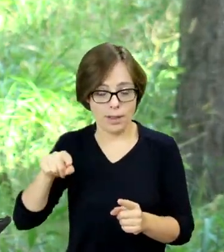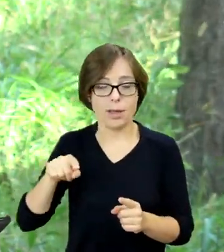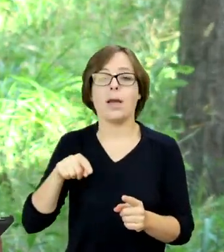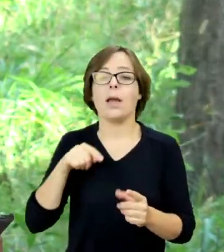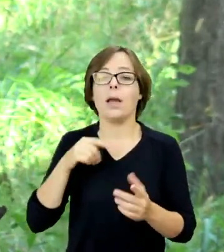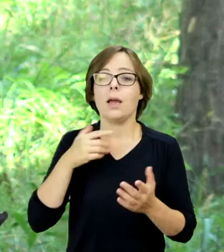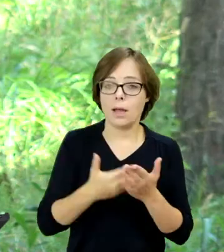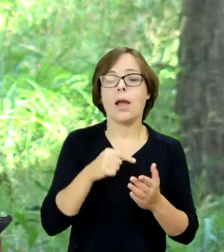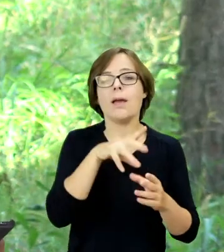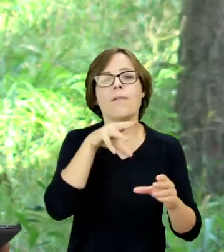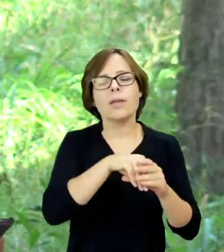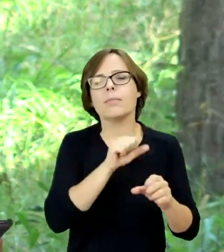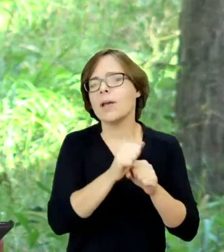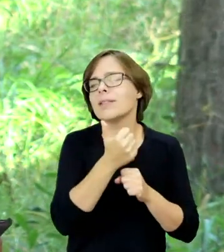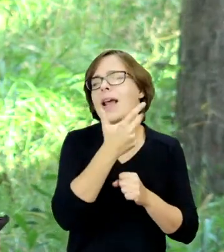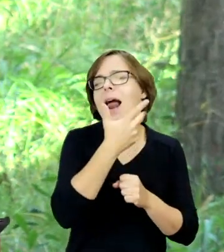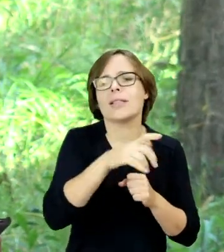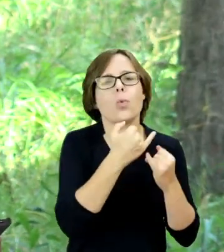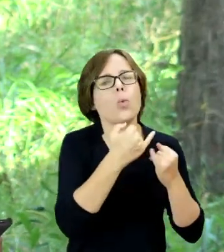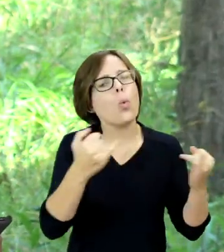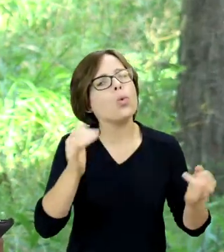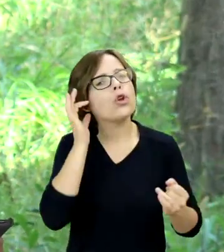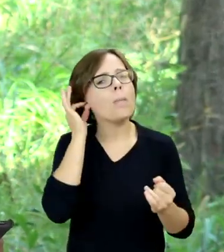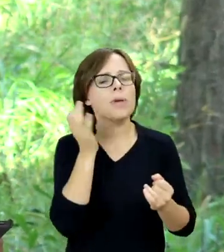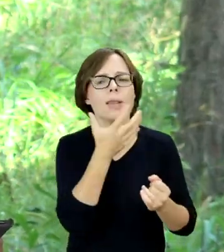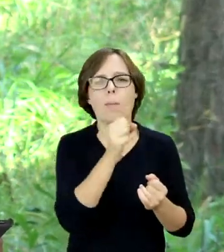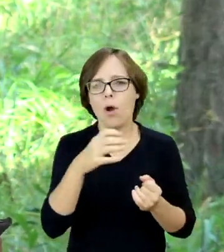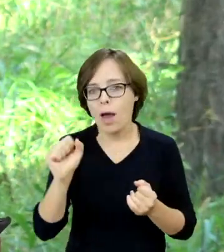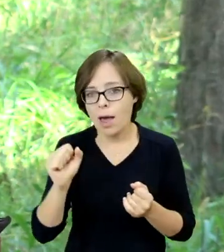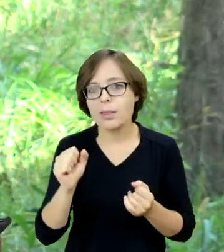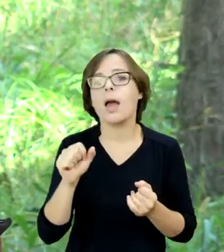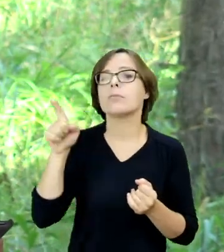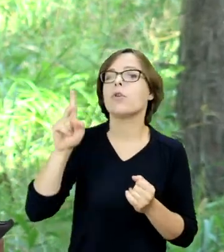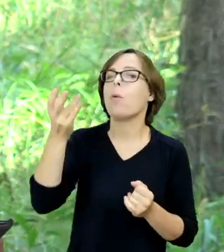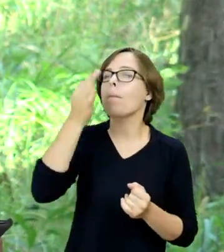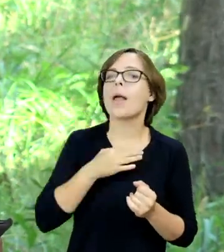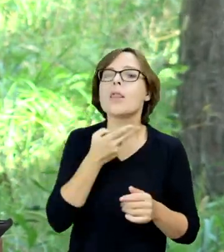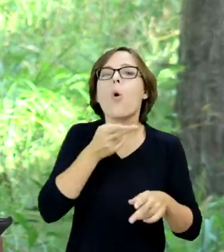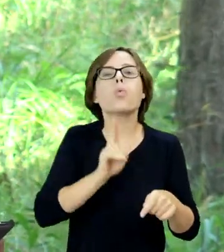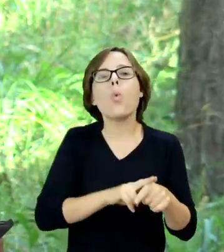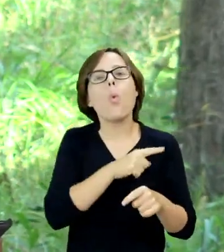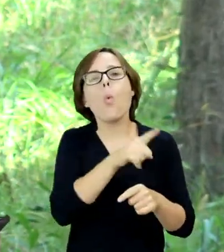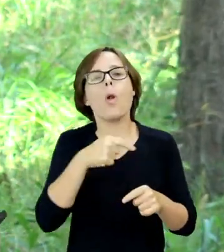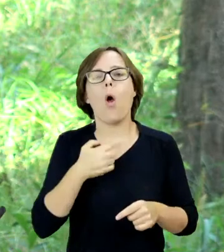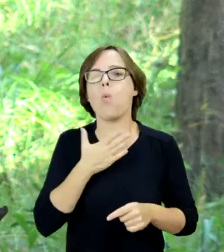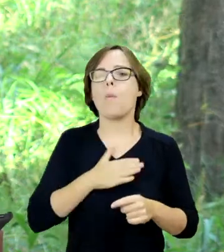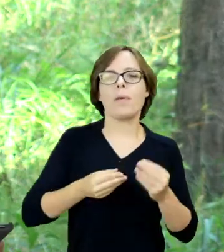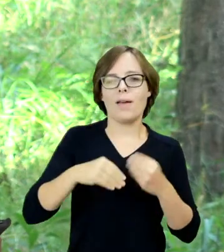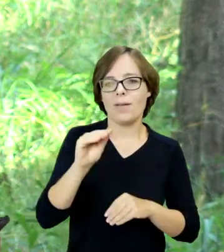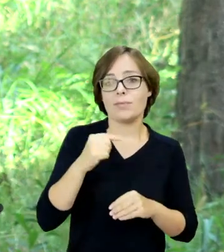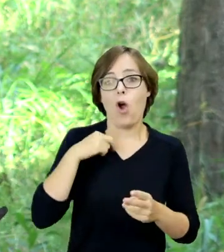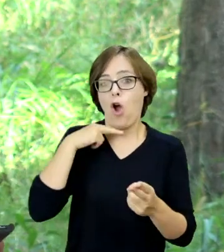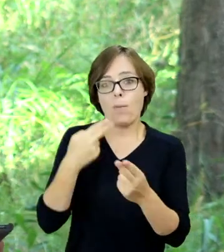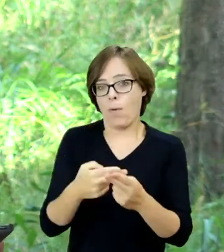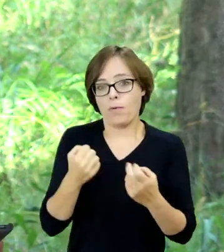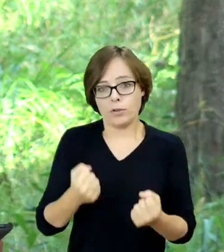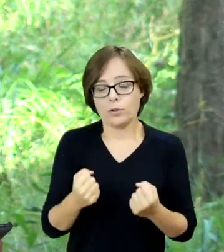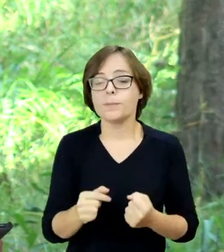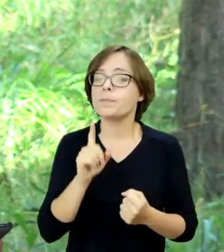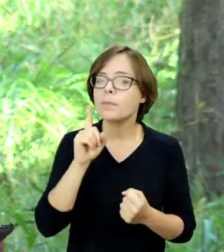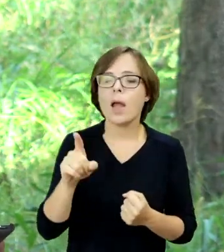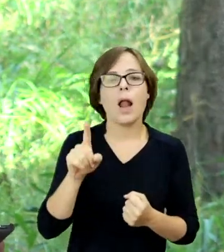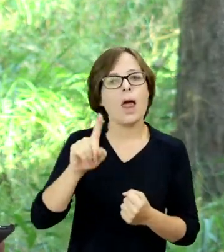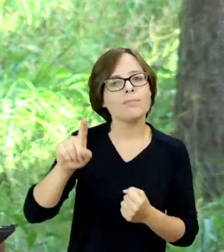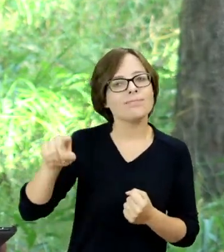lubię najbardziej, czy cenię najbardziej? Mam oczywiście wielką trudność, żeby odpowiedzieć, ale moje czytelniczki i czytelnicy bardzo